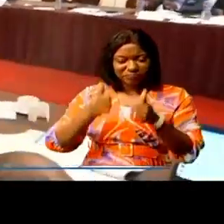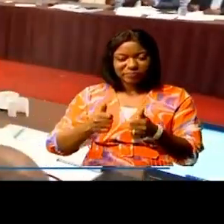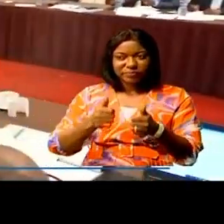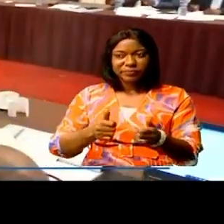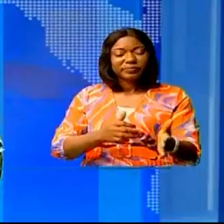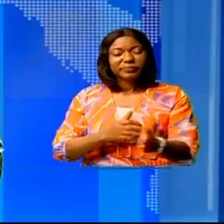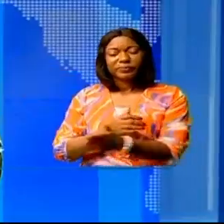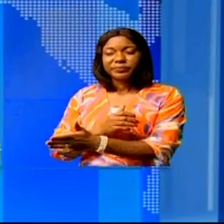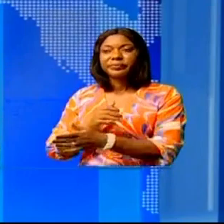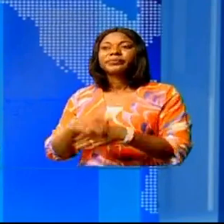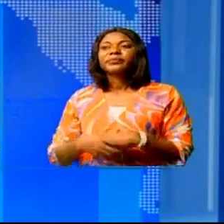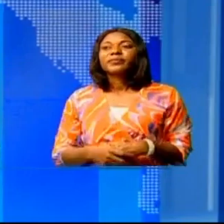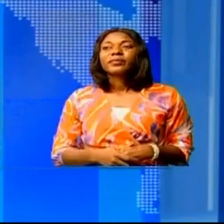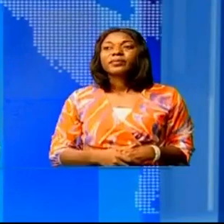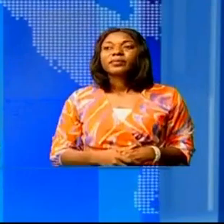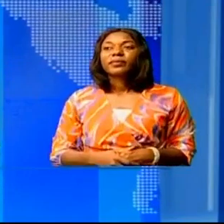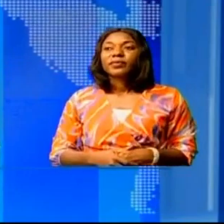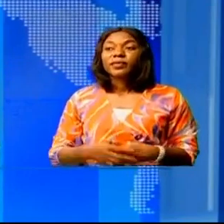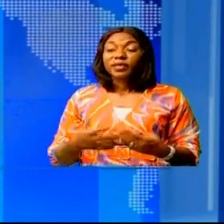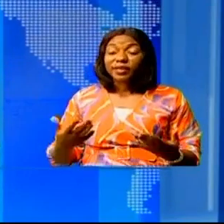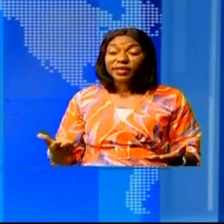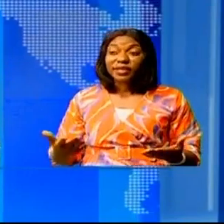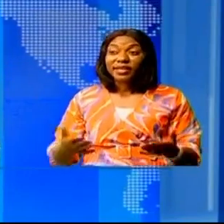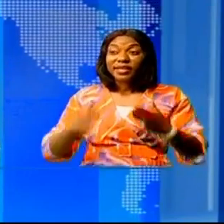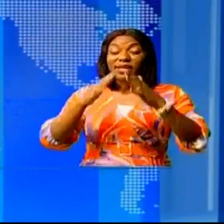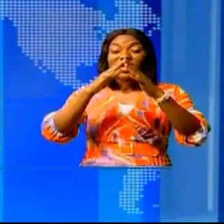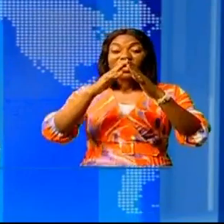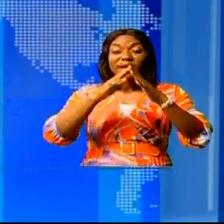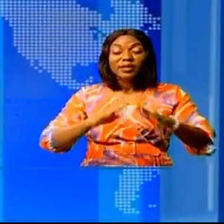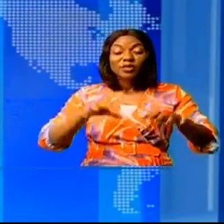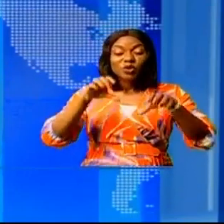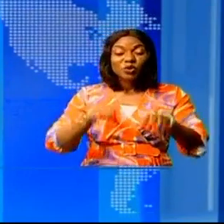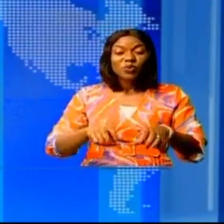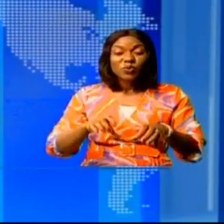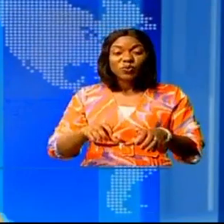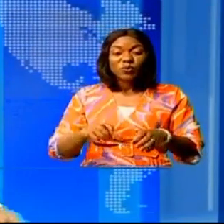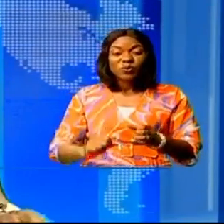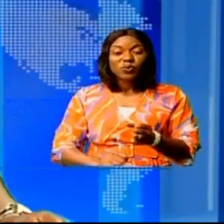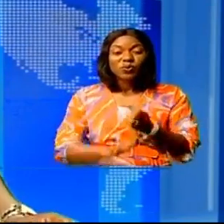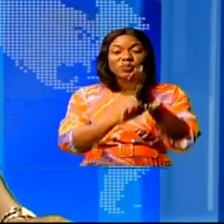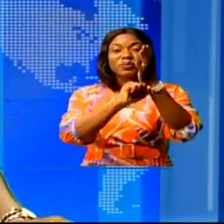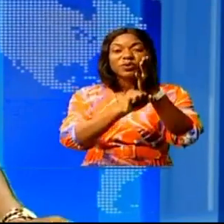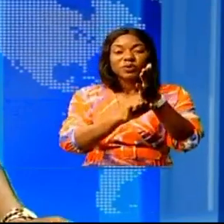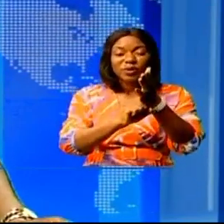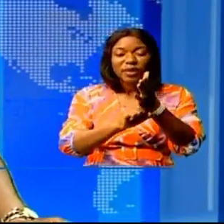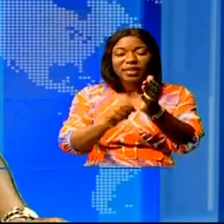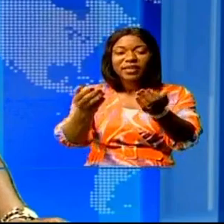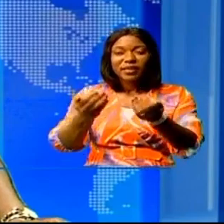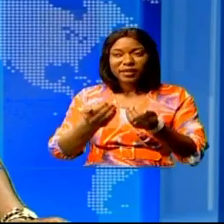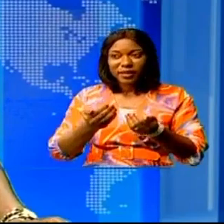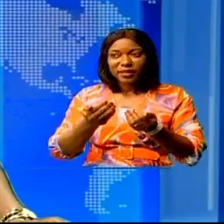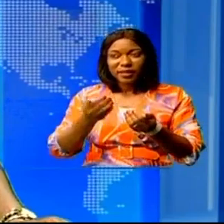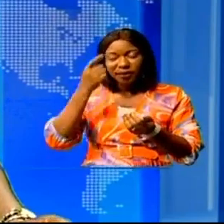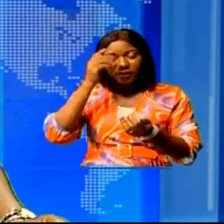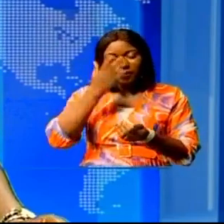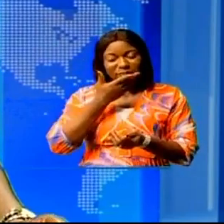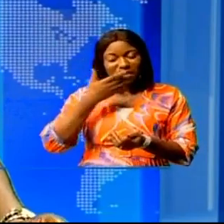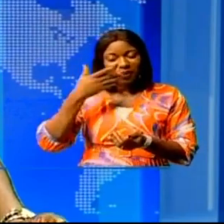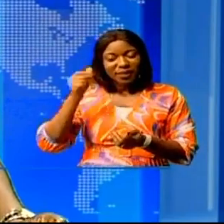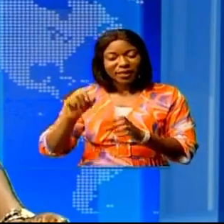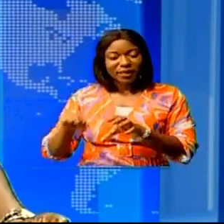convenu. La maison Congo Opinion a présenté les résultats des sociologies sur les meilleures